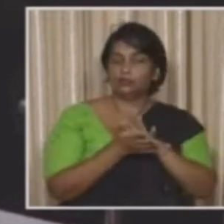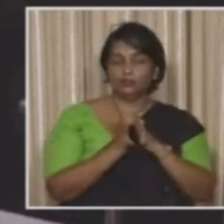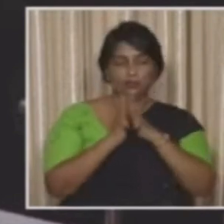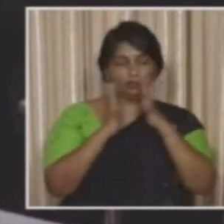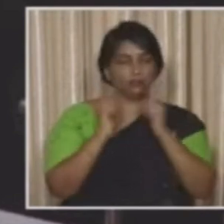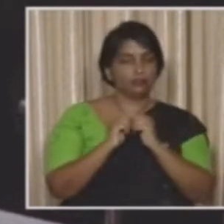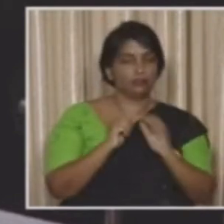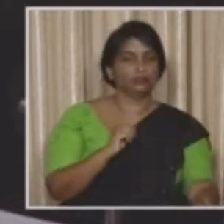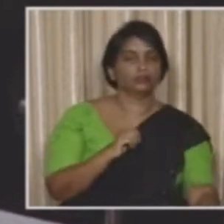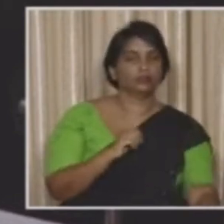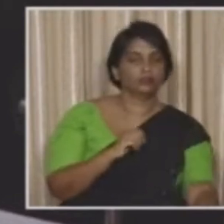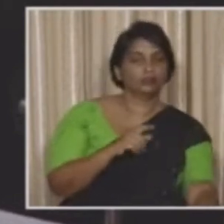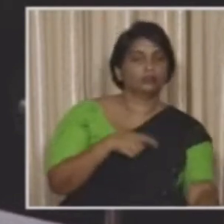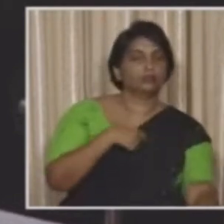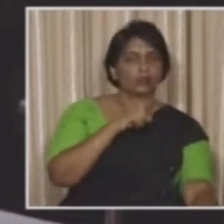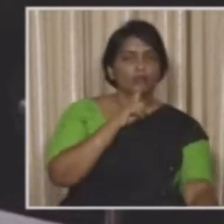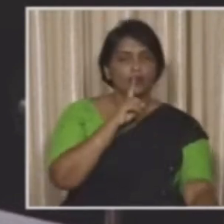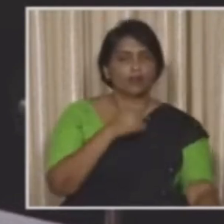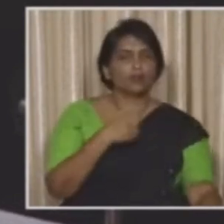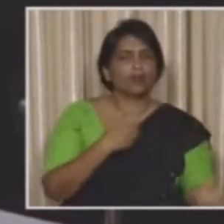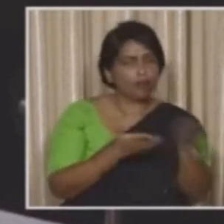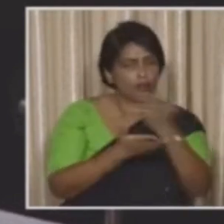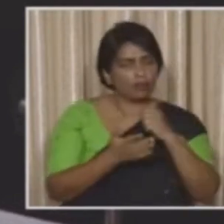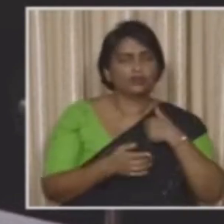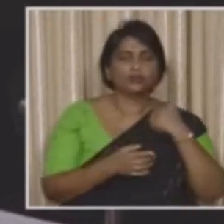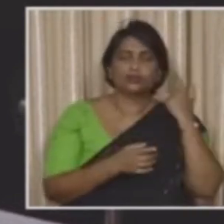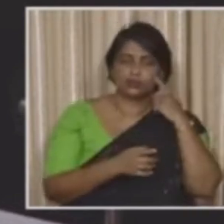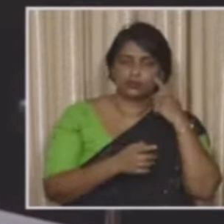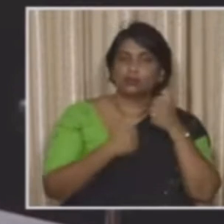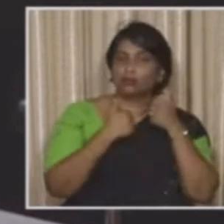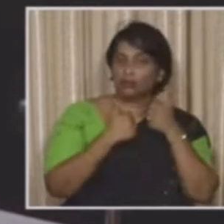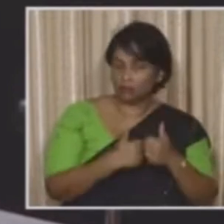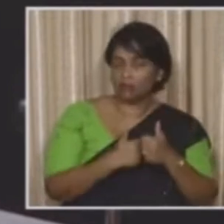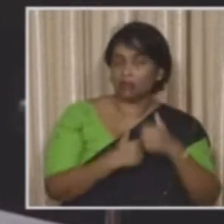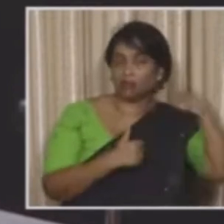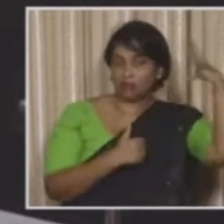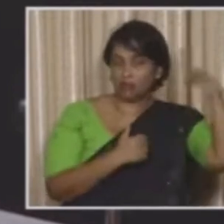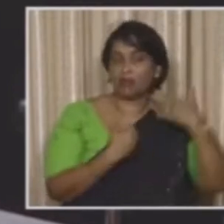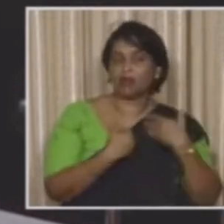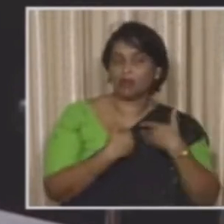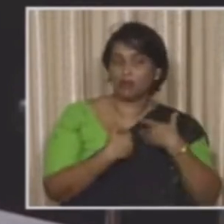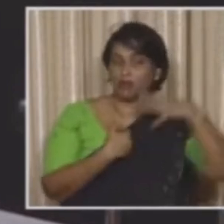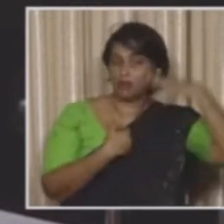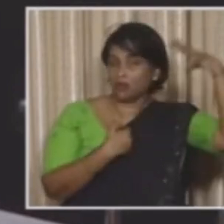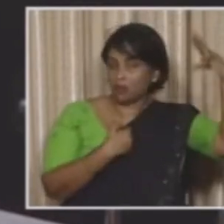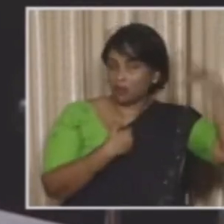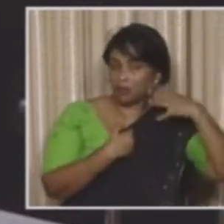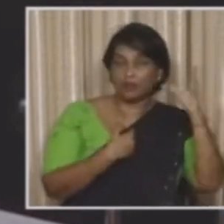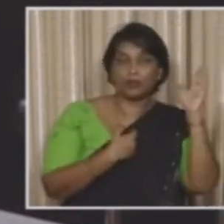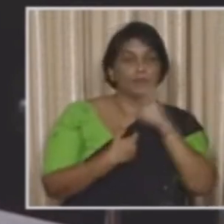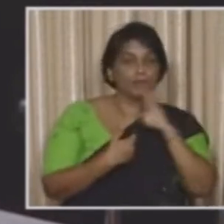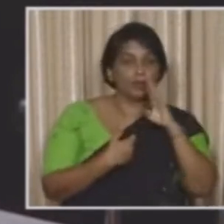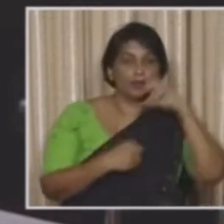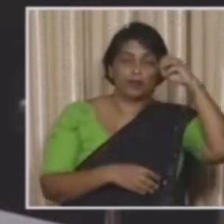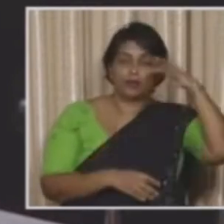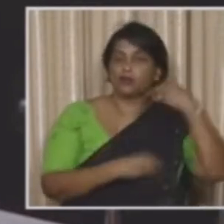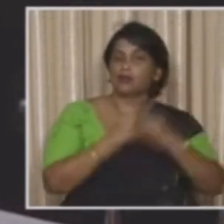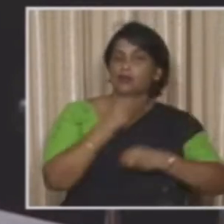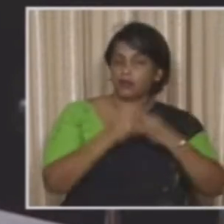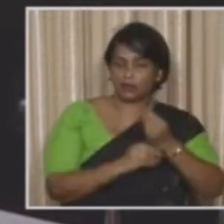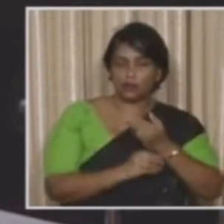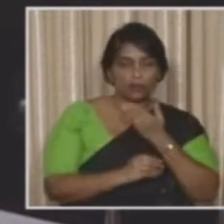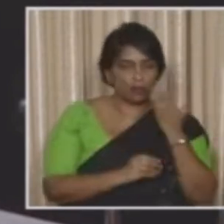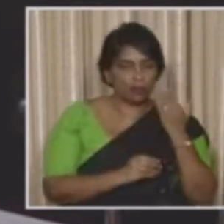කියලා. ඔබතුමාගෙන් මම දැනගන්න අපි කවුරුත් දන්නවා ඒක. ඉතාමත් හොඳ විභවයක් තිබෙනවා. අපිට සූර්ය බලයෙන් සහ සුළං බලයෙන් විදුලි උත්පාදනය කරන්න